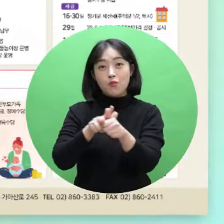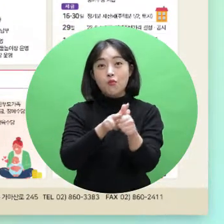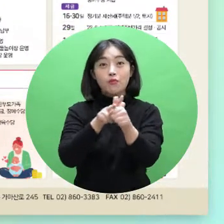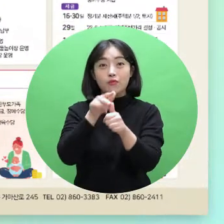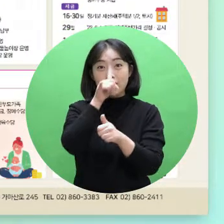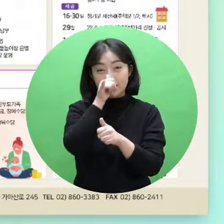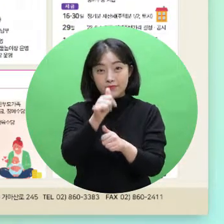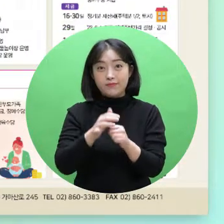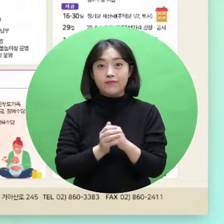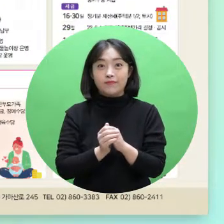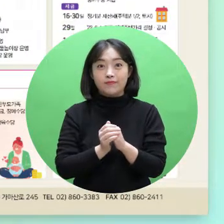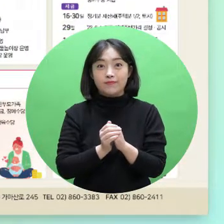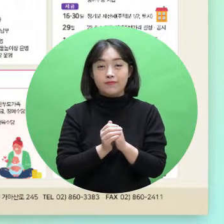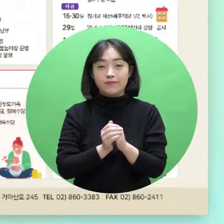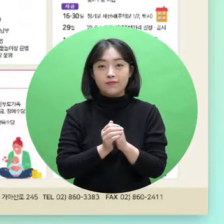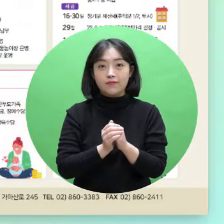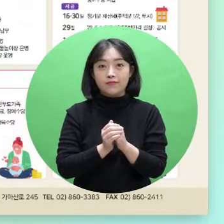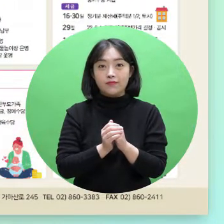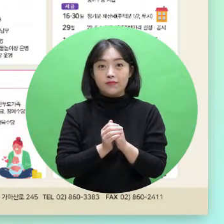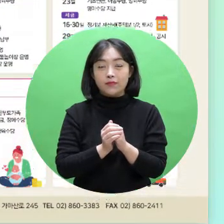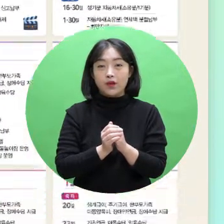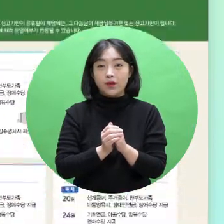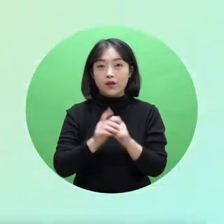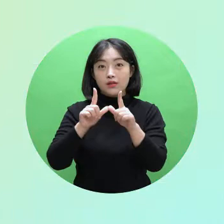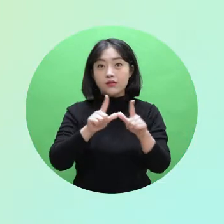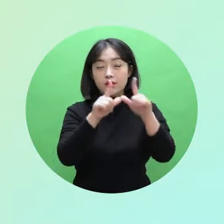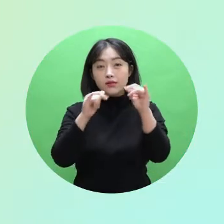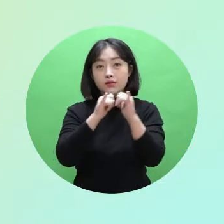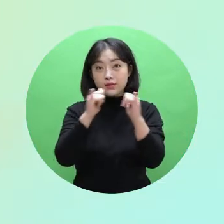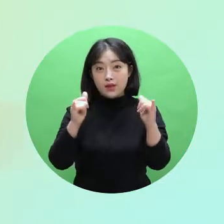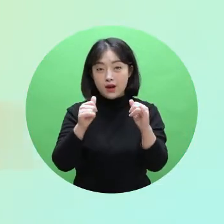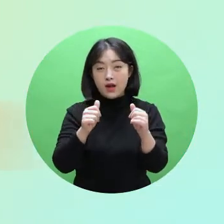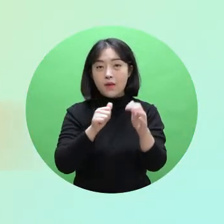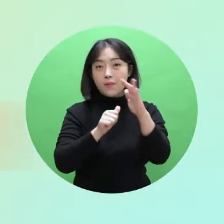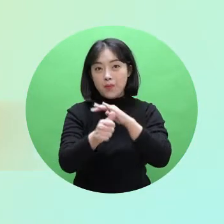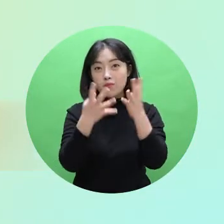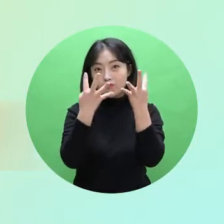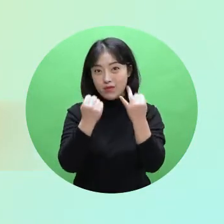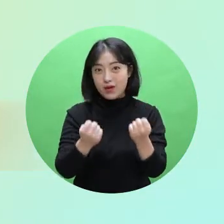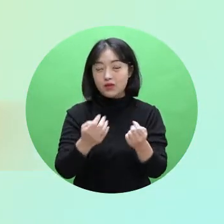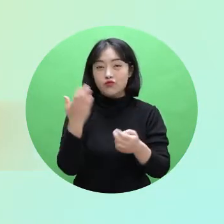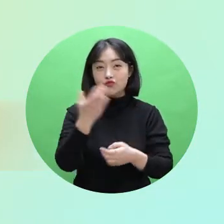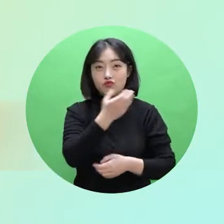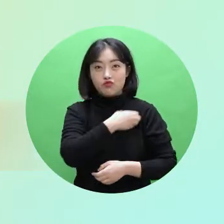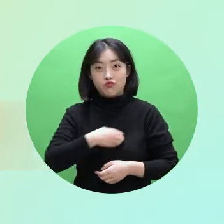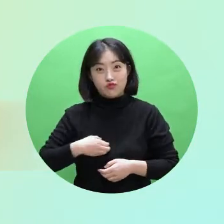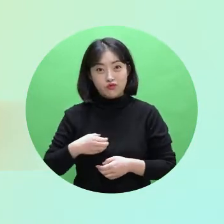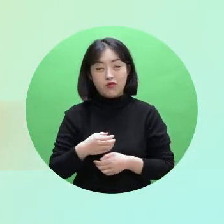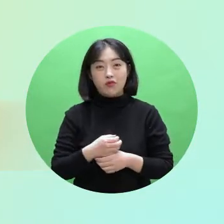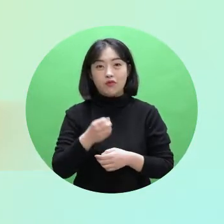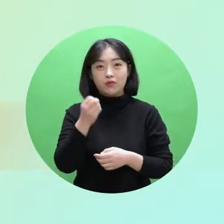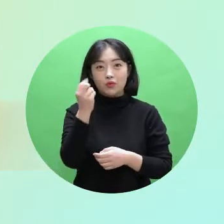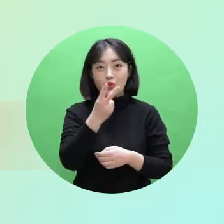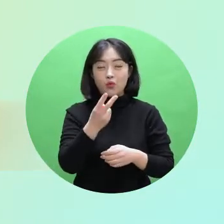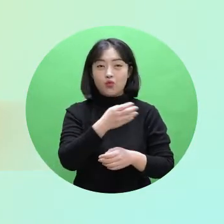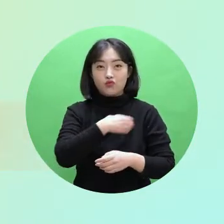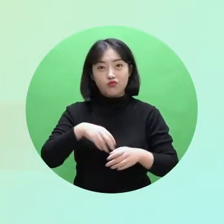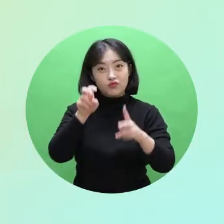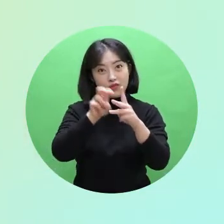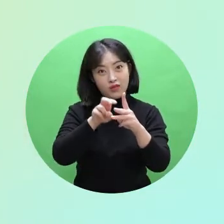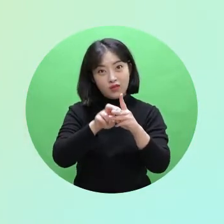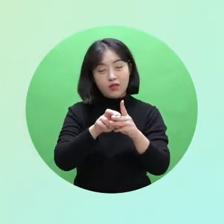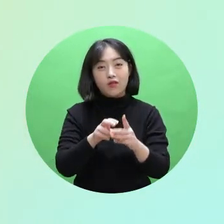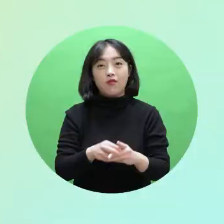다양한 분야의 정보가 수록되어 있는데요. 주민들의 방문이 많은 구청 민원실, 동주민센터